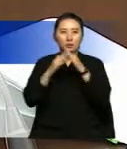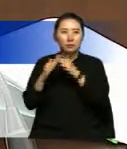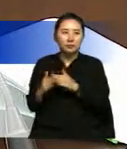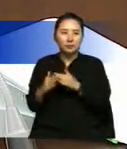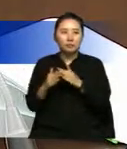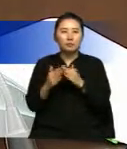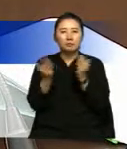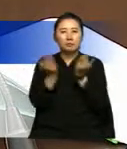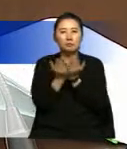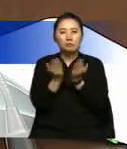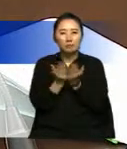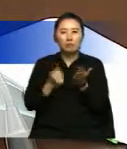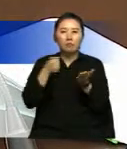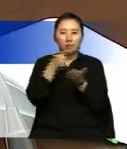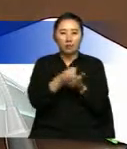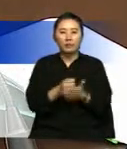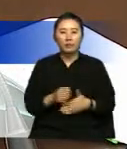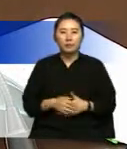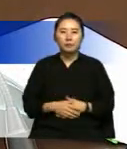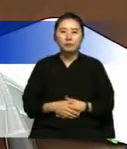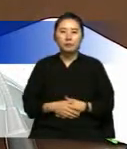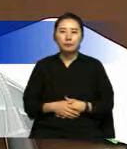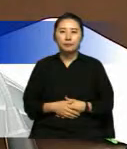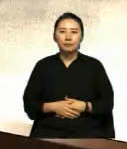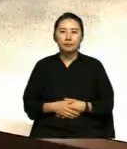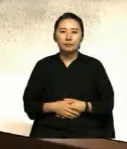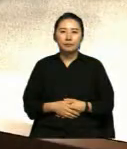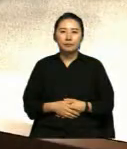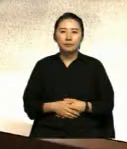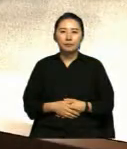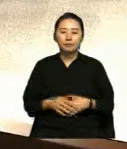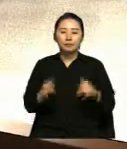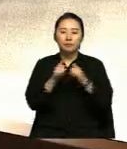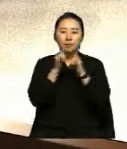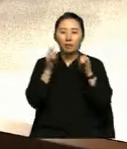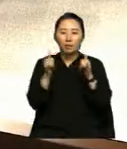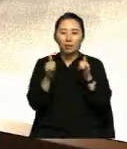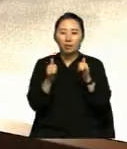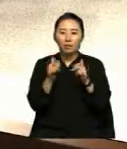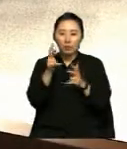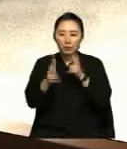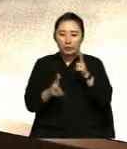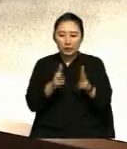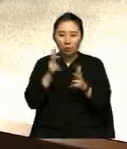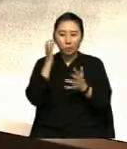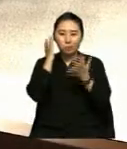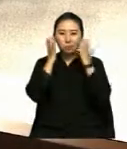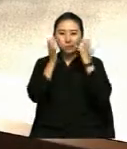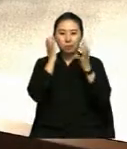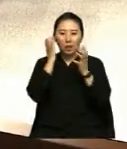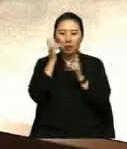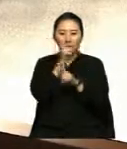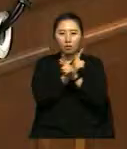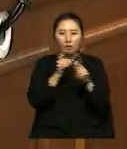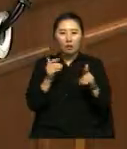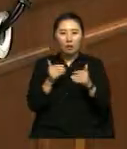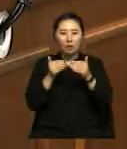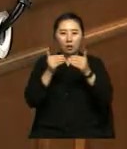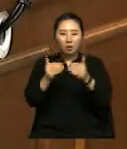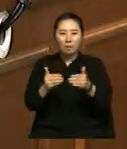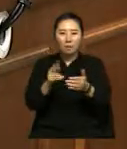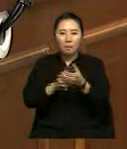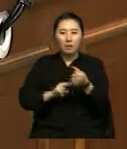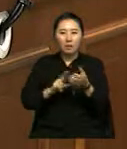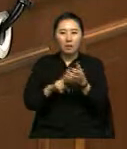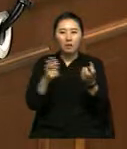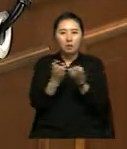하는 게 적합하다. 그렇게 이제 연결이 된 거. 사업 주관 부서의 혼선과 슬러지 처리, 폐열 판매